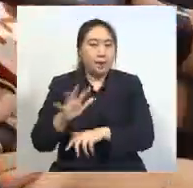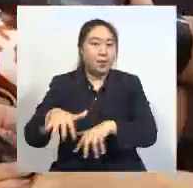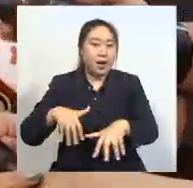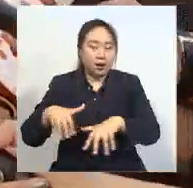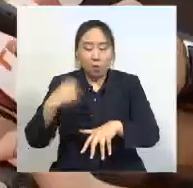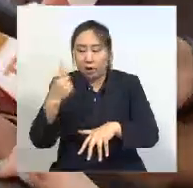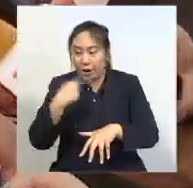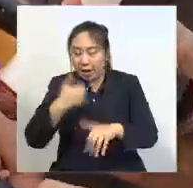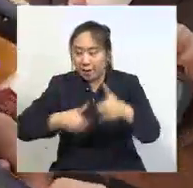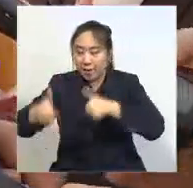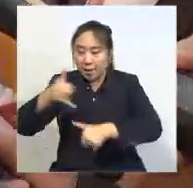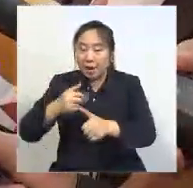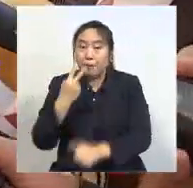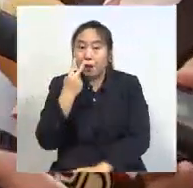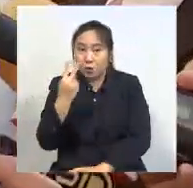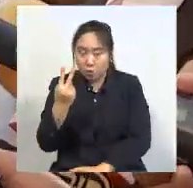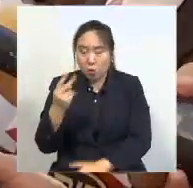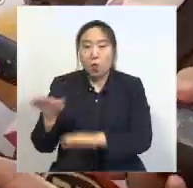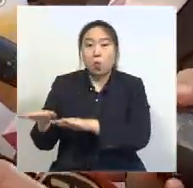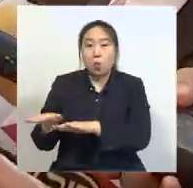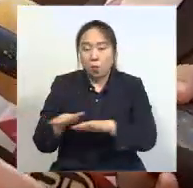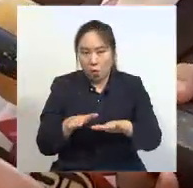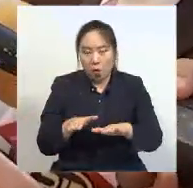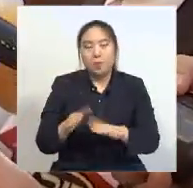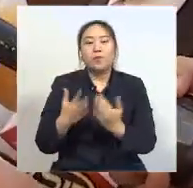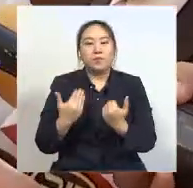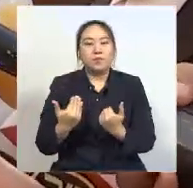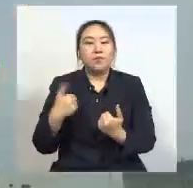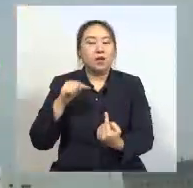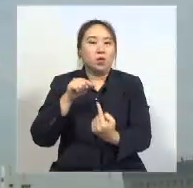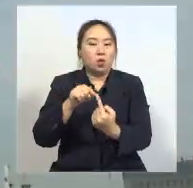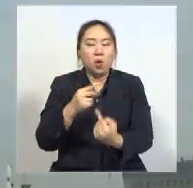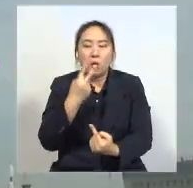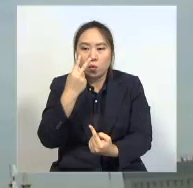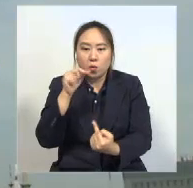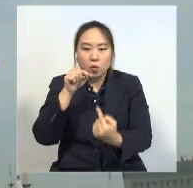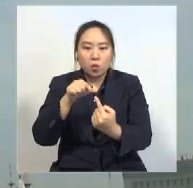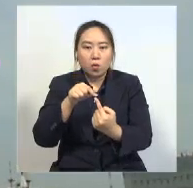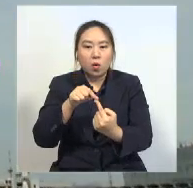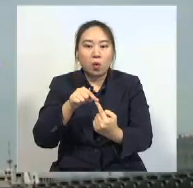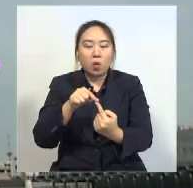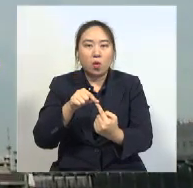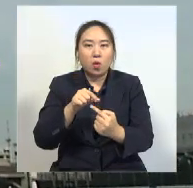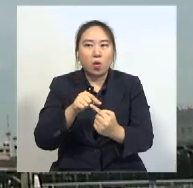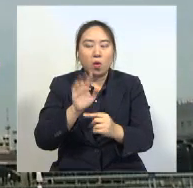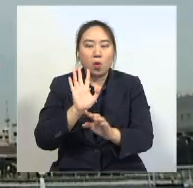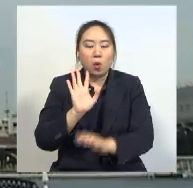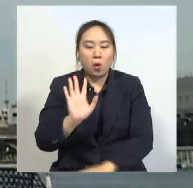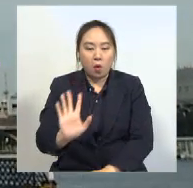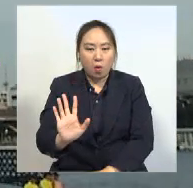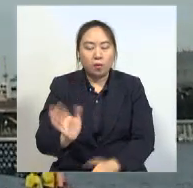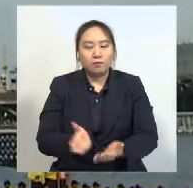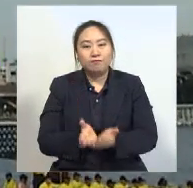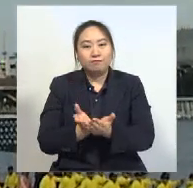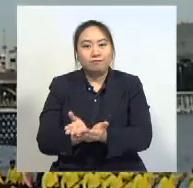ชนที่จะเดินทางเข้าร่วมรับเสด็จในการเสด็จพระราชดำเนินเลียบพระนครโดยขบวนพยุหยาตราทางชลมารค